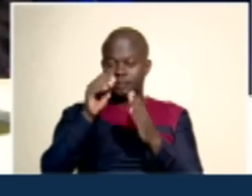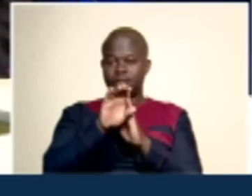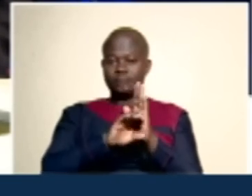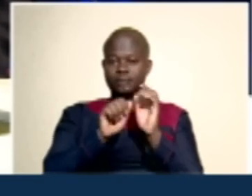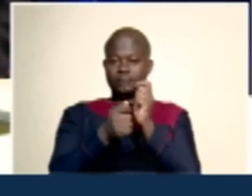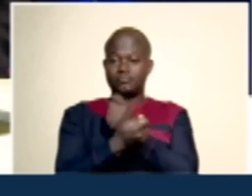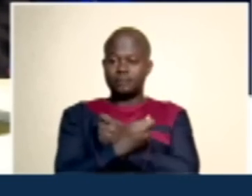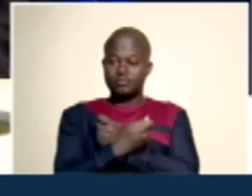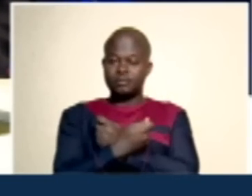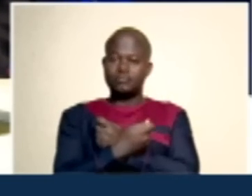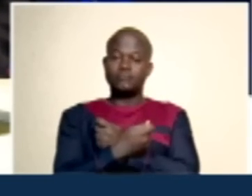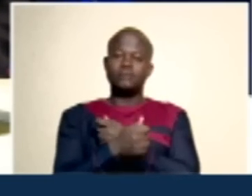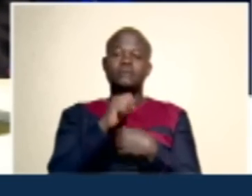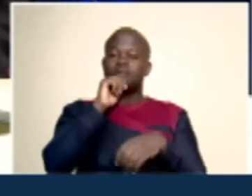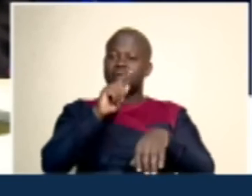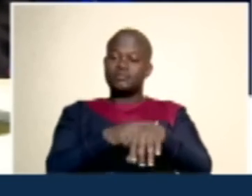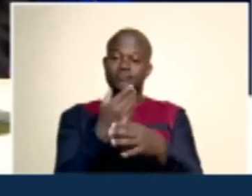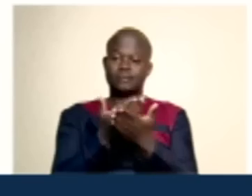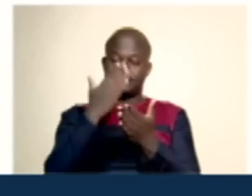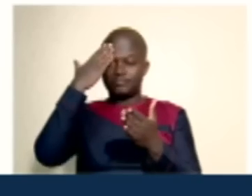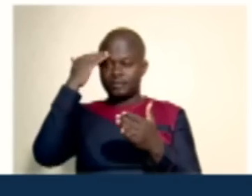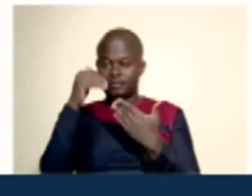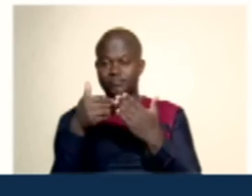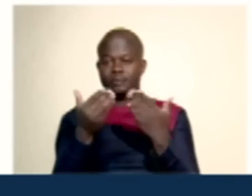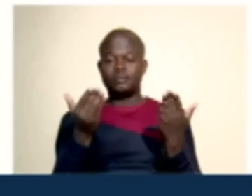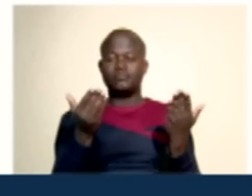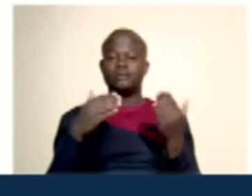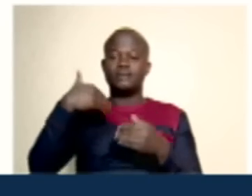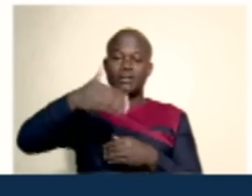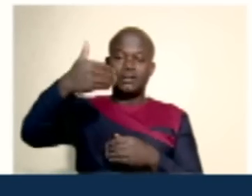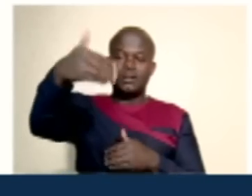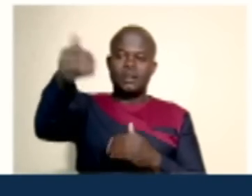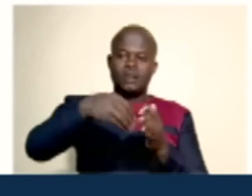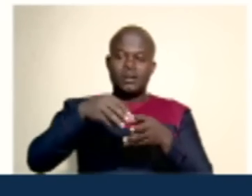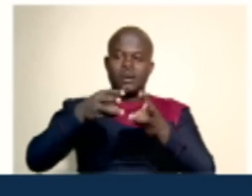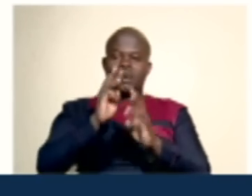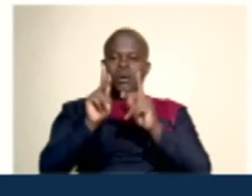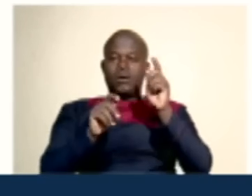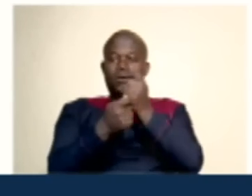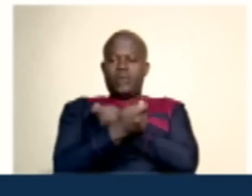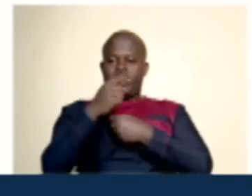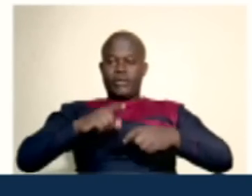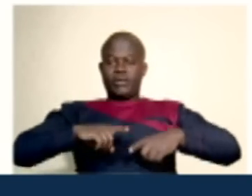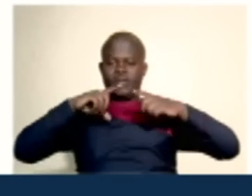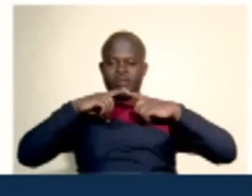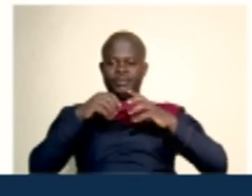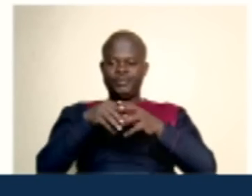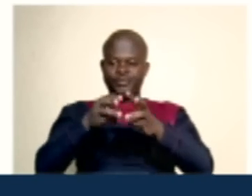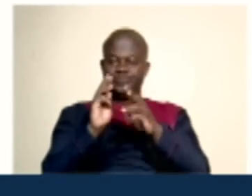nshinga rihindurwe nta gihe gisabwa kubera ko buri gihe uko abantu bahinduye imibereho